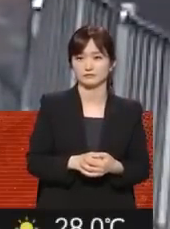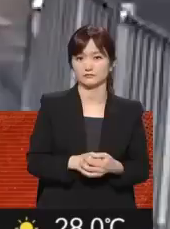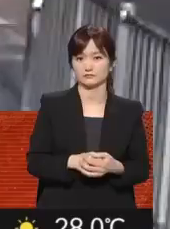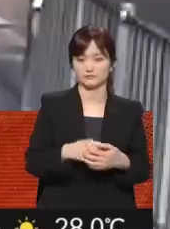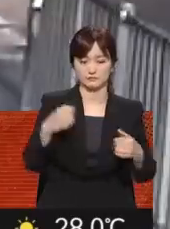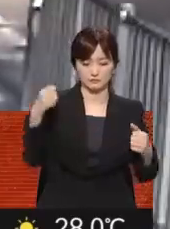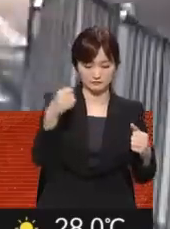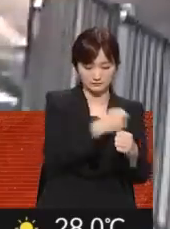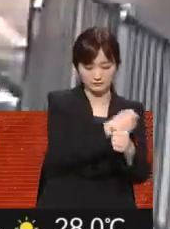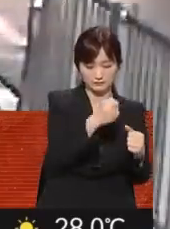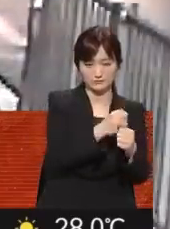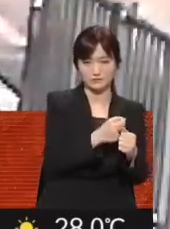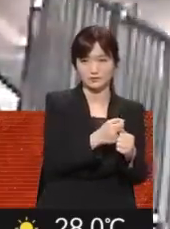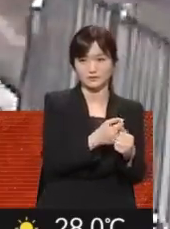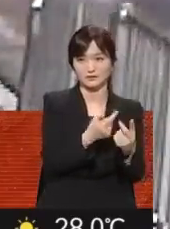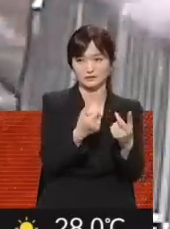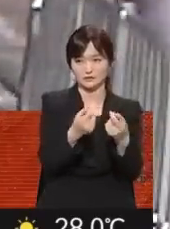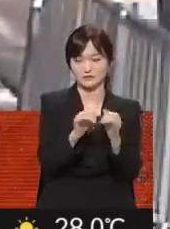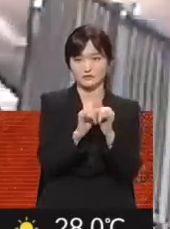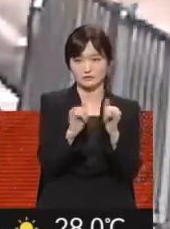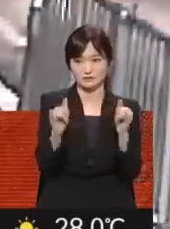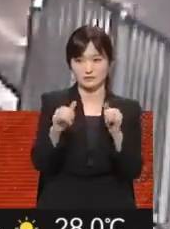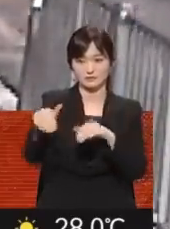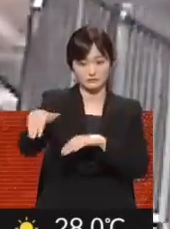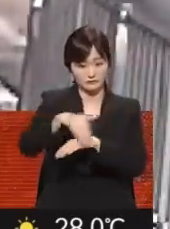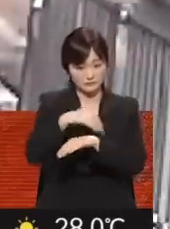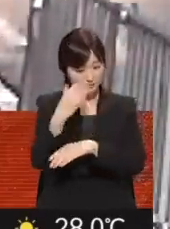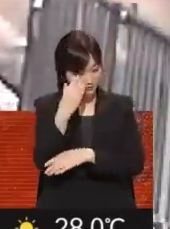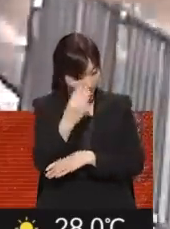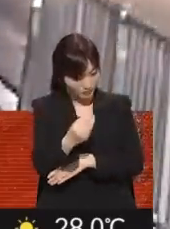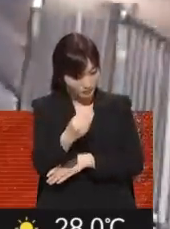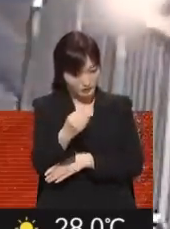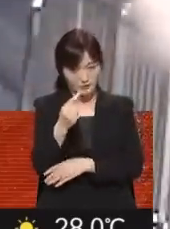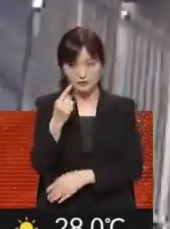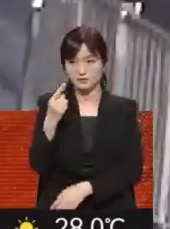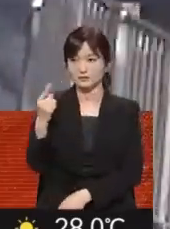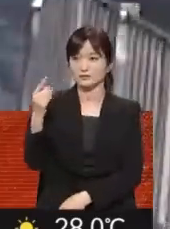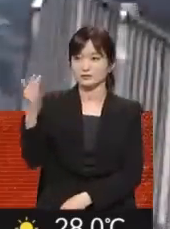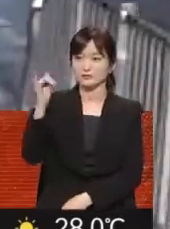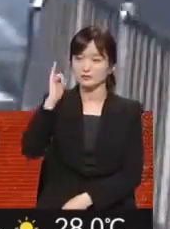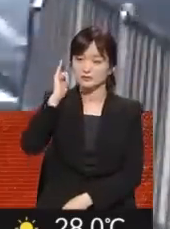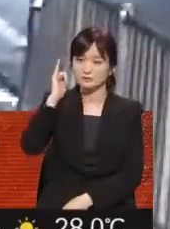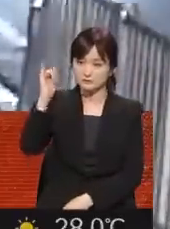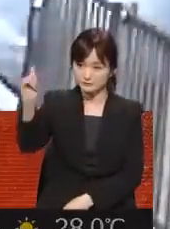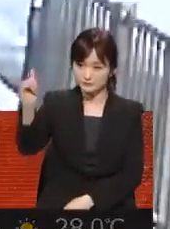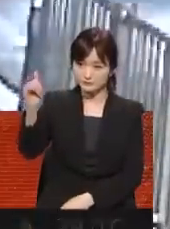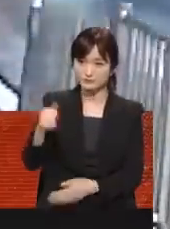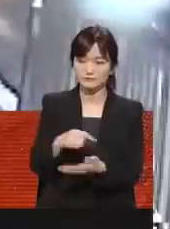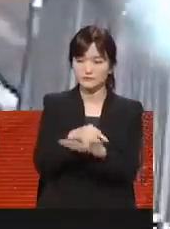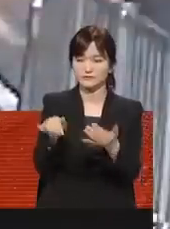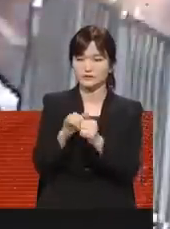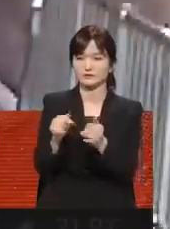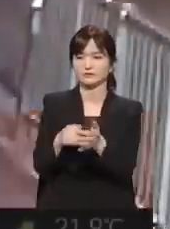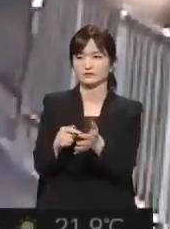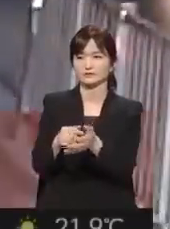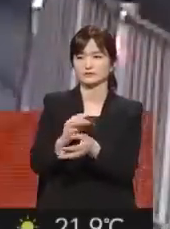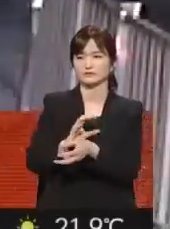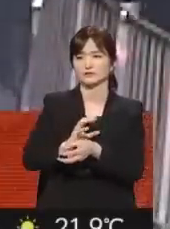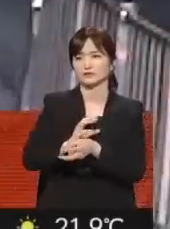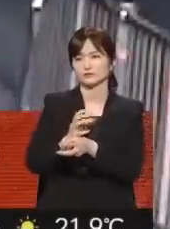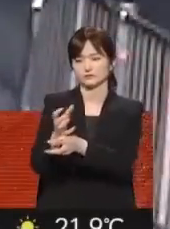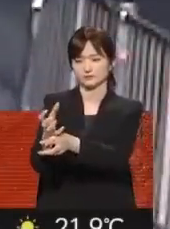아니라 지나가다가 목격을 한 것처럼 119에 신고를 해가지고 결국 저 피해자는 응급실에 가게 됐습니다